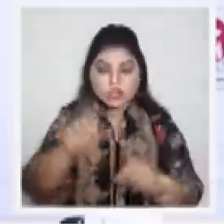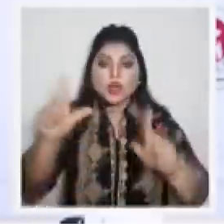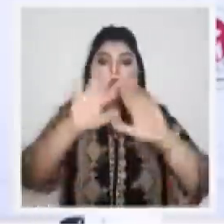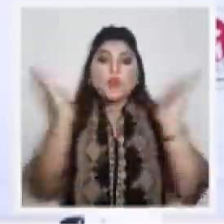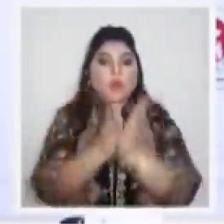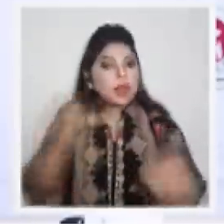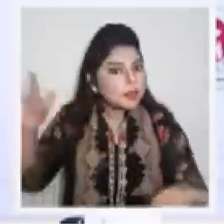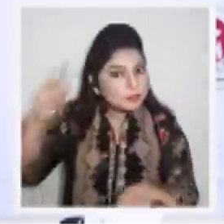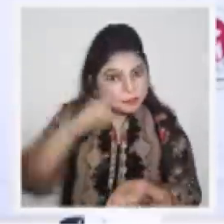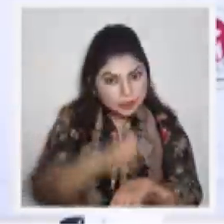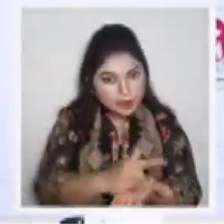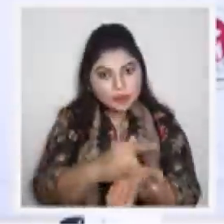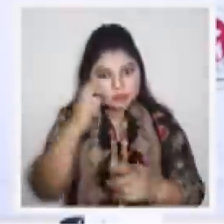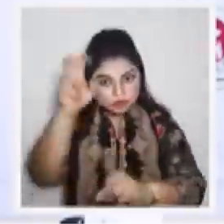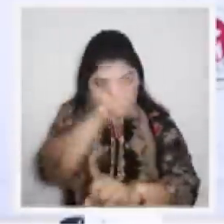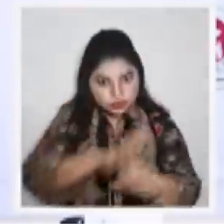1,74,015 জন।